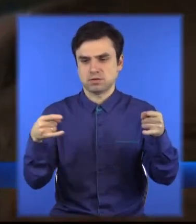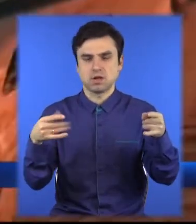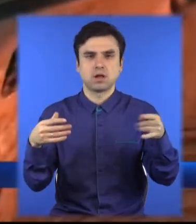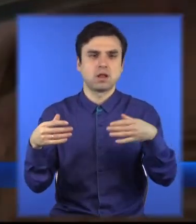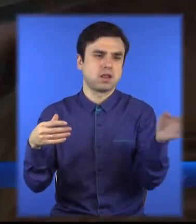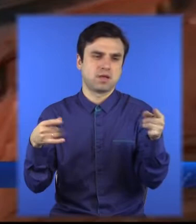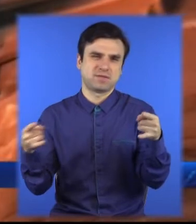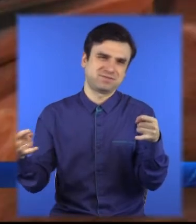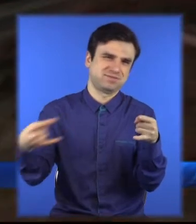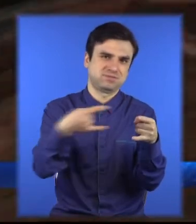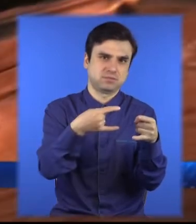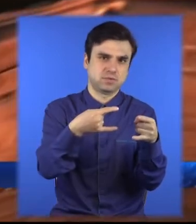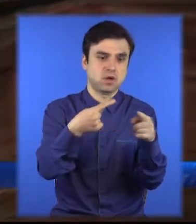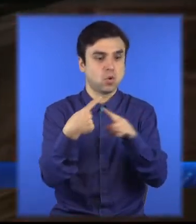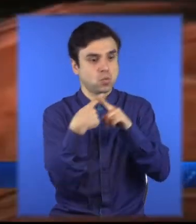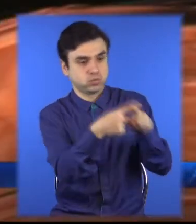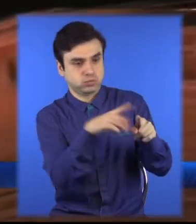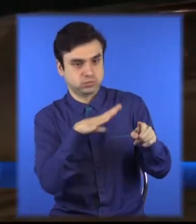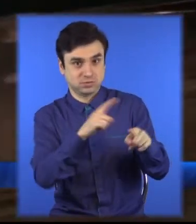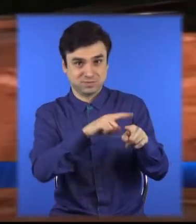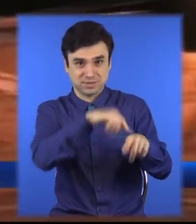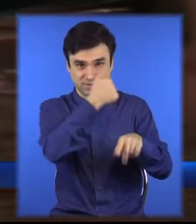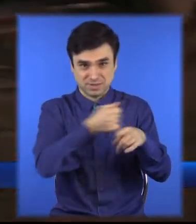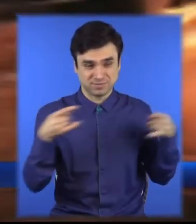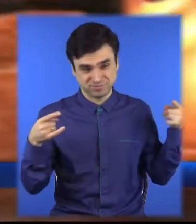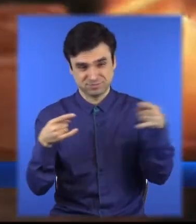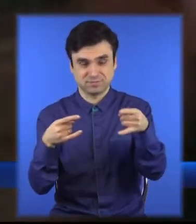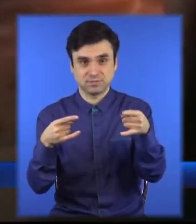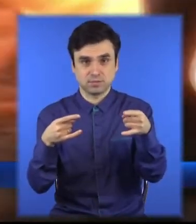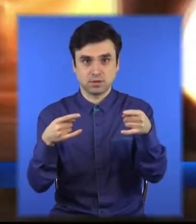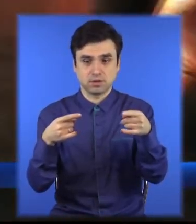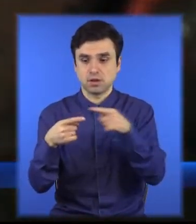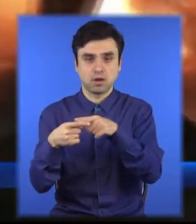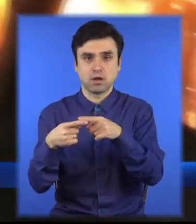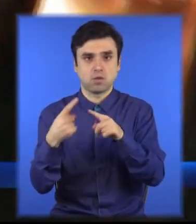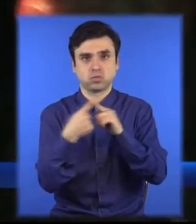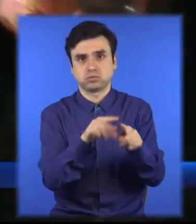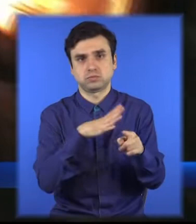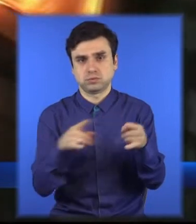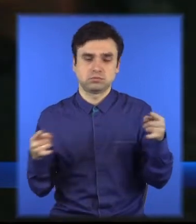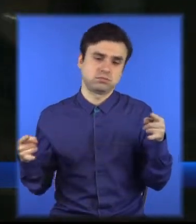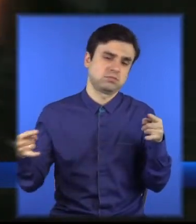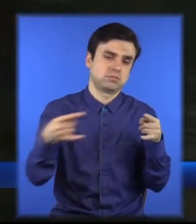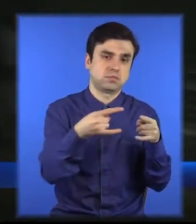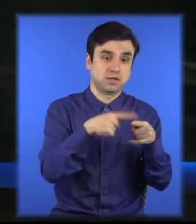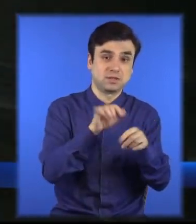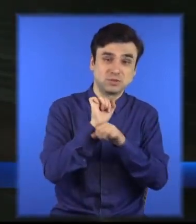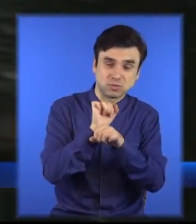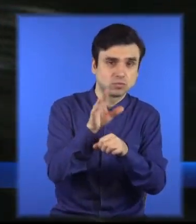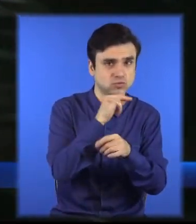Володимира Бизова та не поступився дорогою. Водій «Шкоди» почав гальмувати, проте удару уникнути не вдалося.